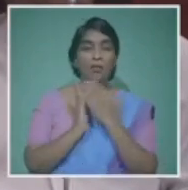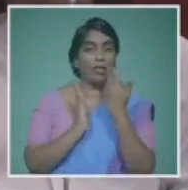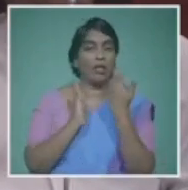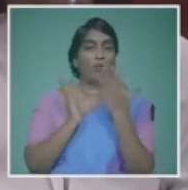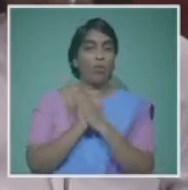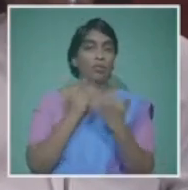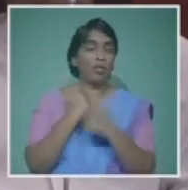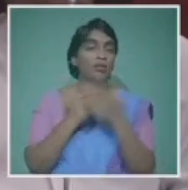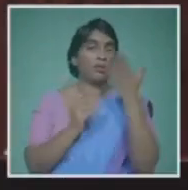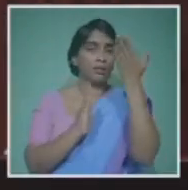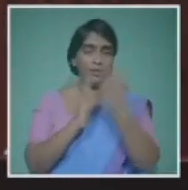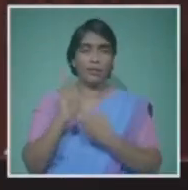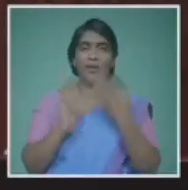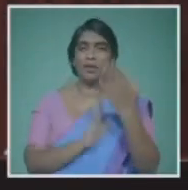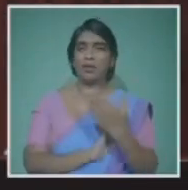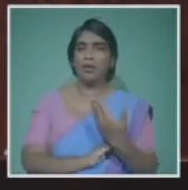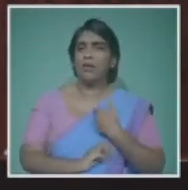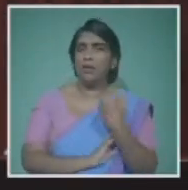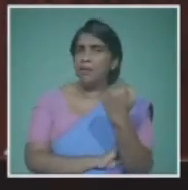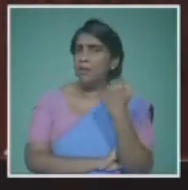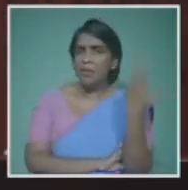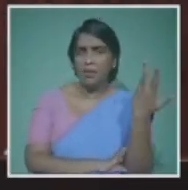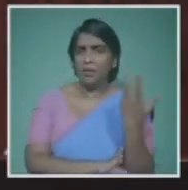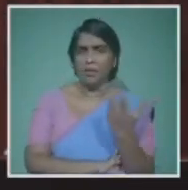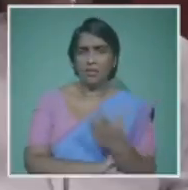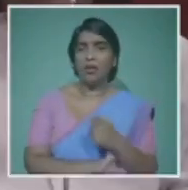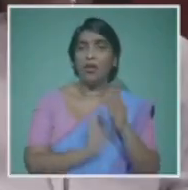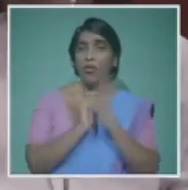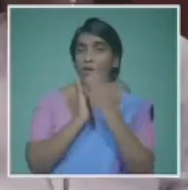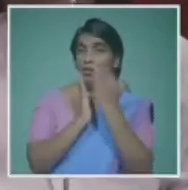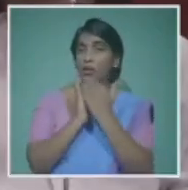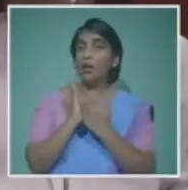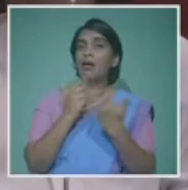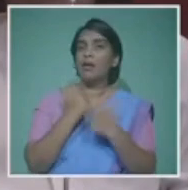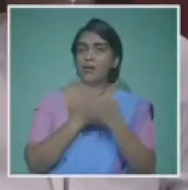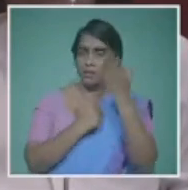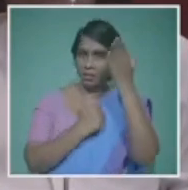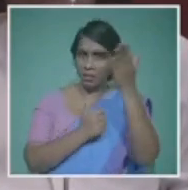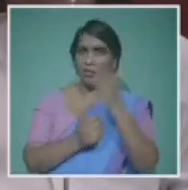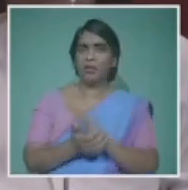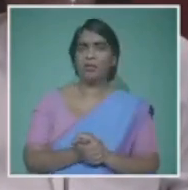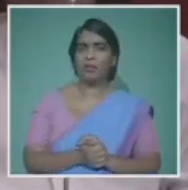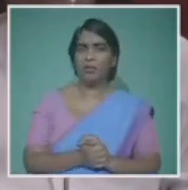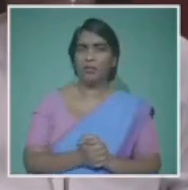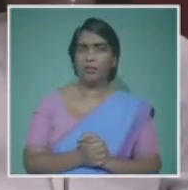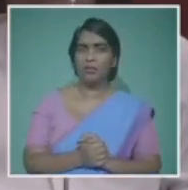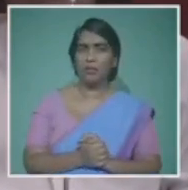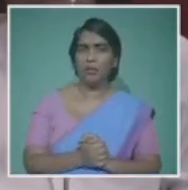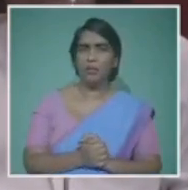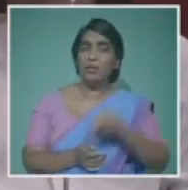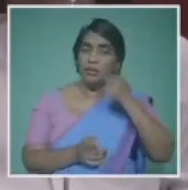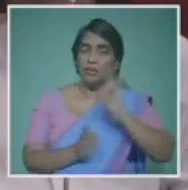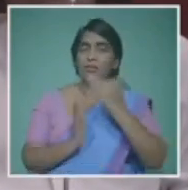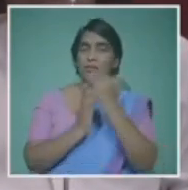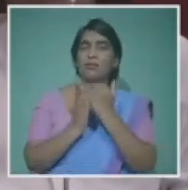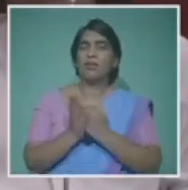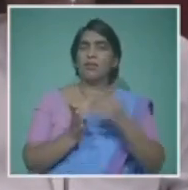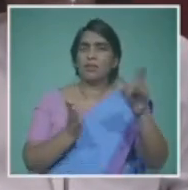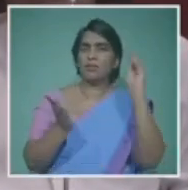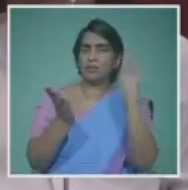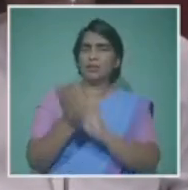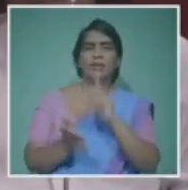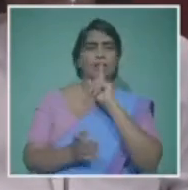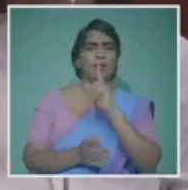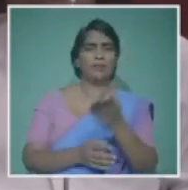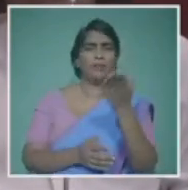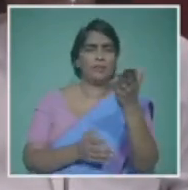හදන්නේ ඔබතුමානේ මට එහෙම බලයක් නැහැ නෑ නෑ න්‍යාය පුස්තකේ හදන්නේ ඔබතුමානේ ස්ටෑන්ඩින් ඕඩර් සස්පෙන්ඩඩ් කියලා ඔබතුමා තමයි කියන්නේ